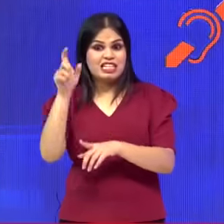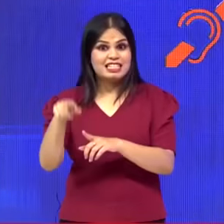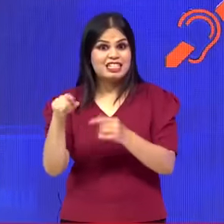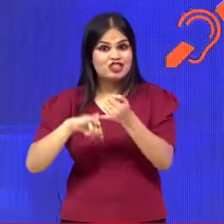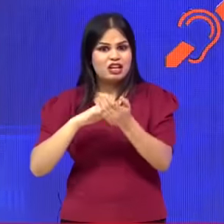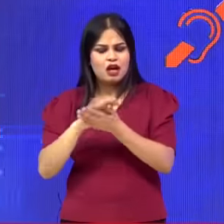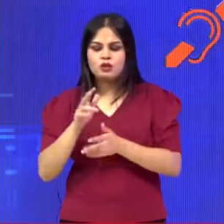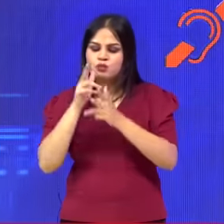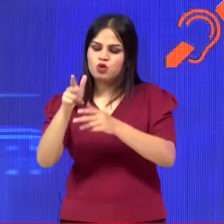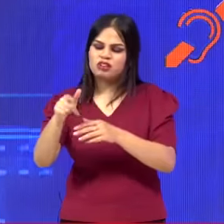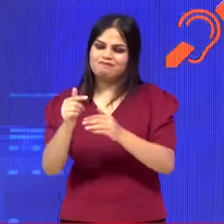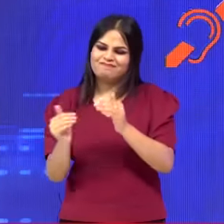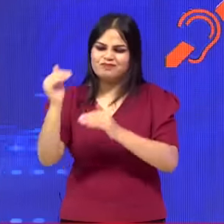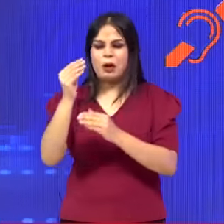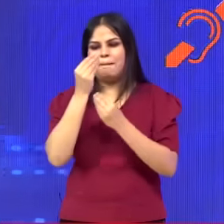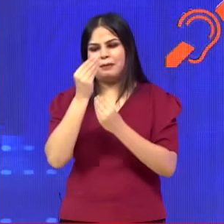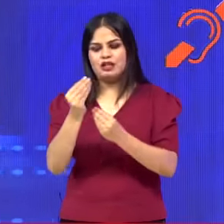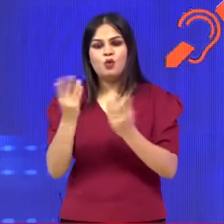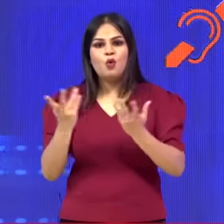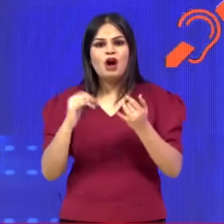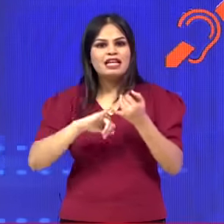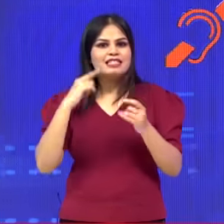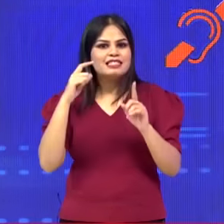वो सिड इस दुनिया में नहीं रहे, आई एम